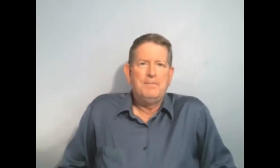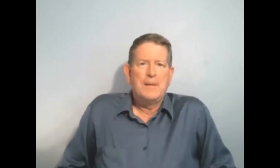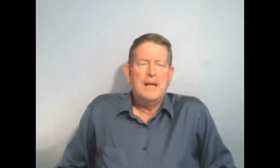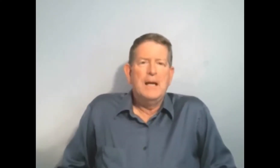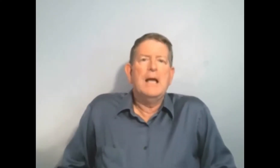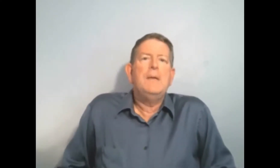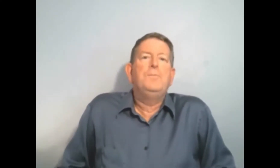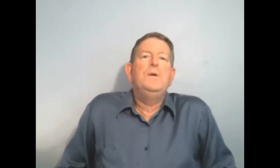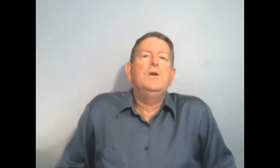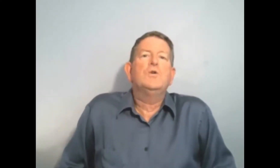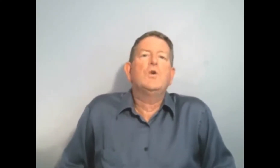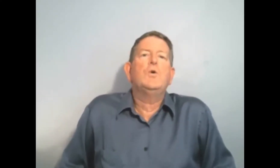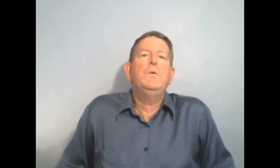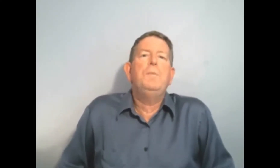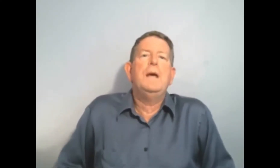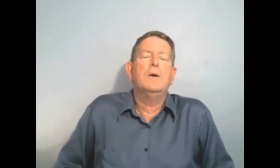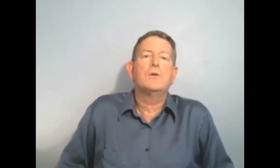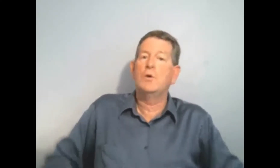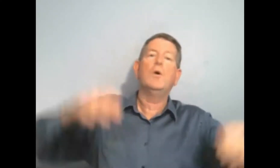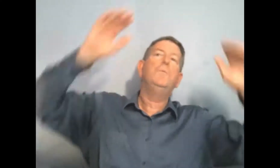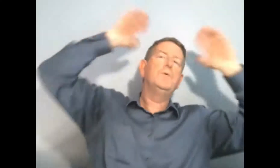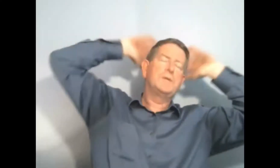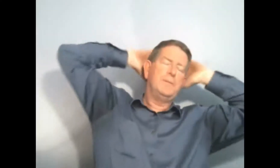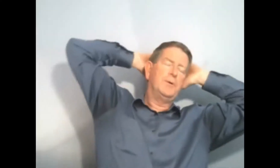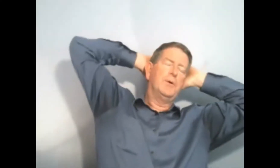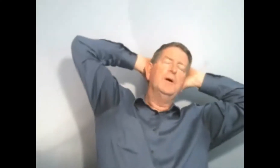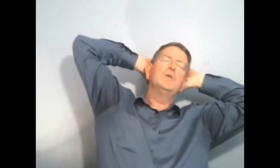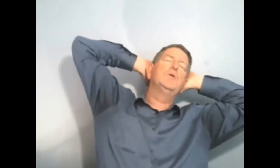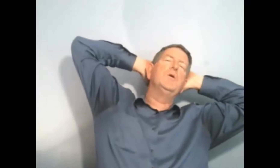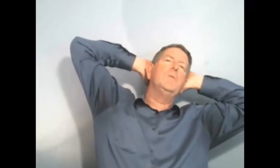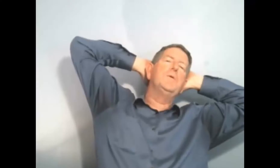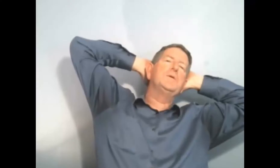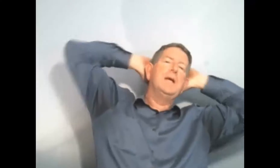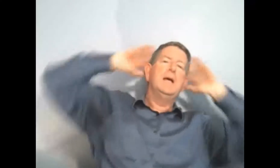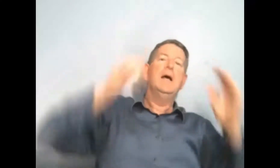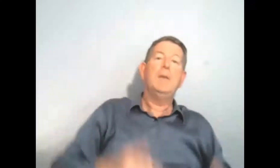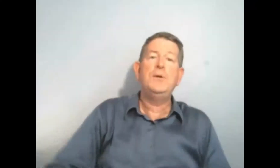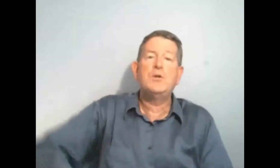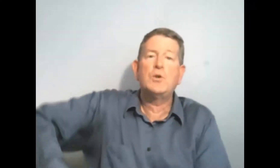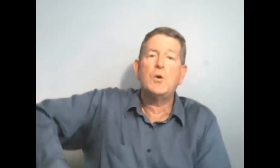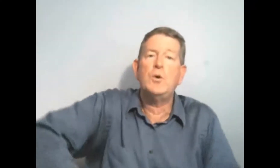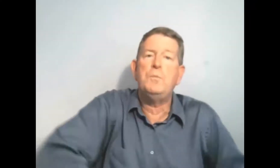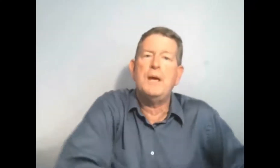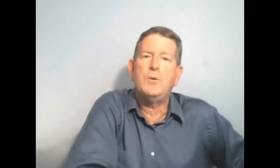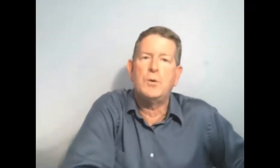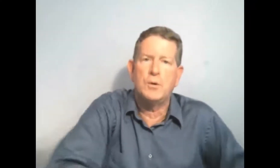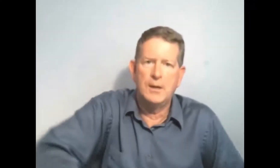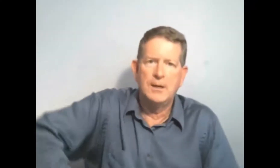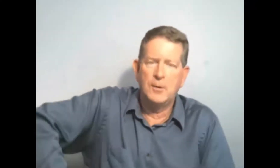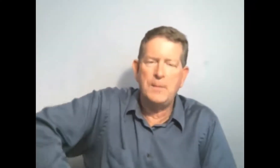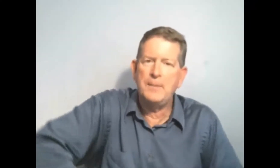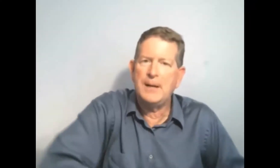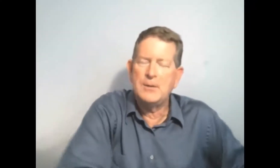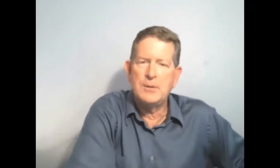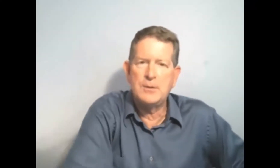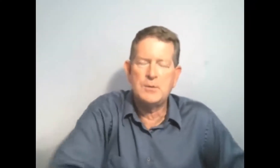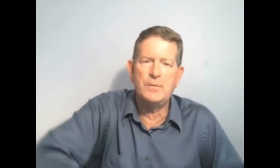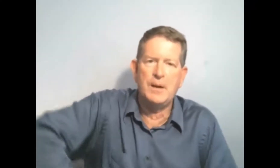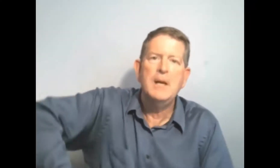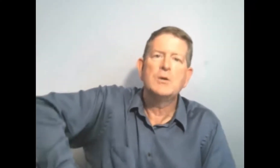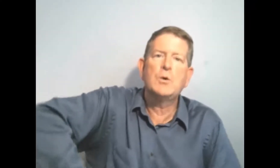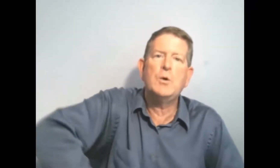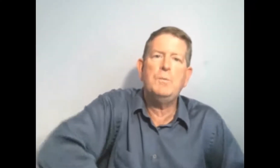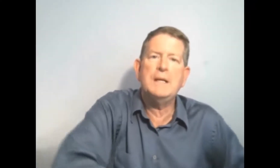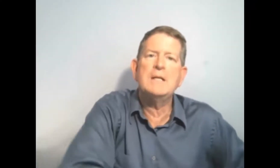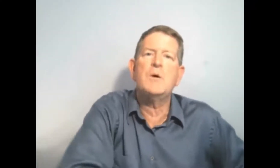s'habiller. Et puis s'occuper, se reposer plutôt. Se reposer. Et puis s'occuper de. On n'a pas parlé de ce